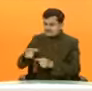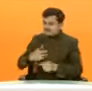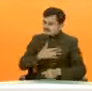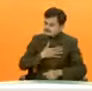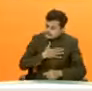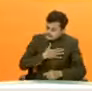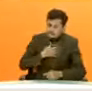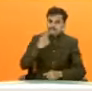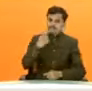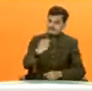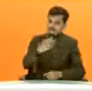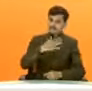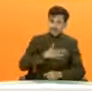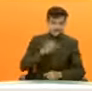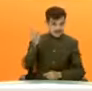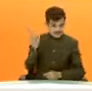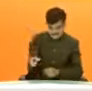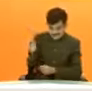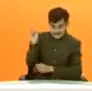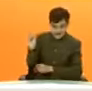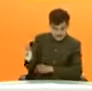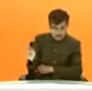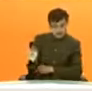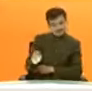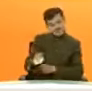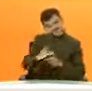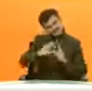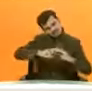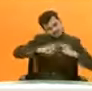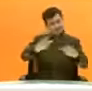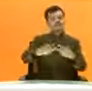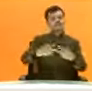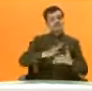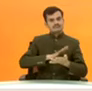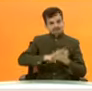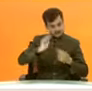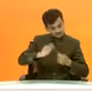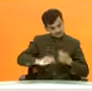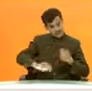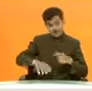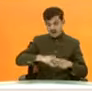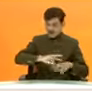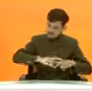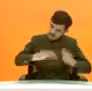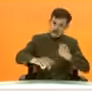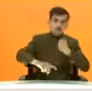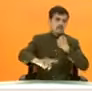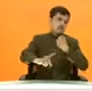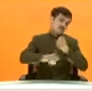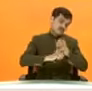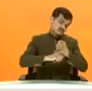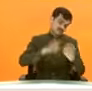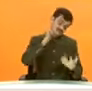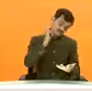देता हूं, उन्हें न्याय मिलेगा, न्याय मिलकर